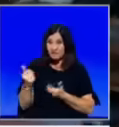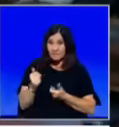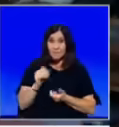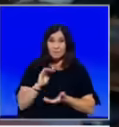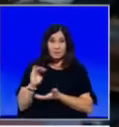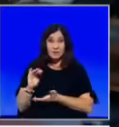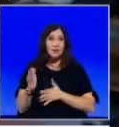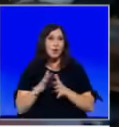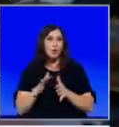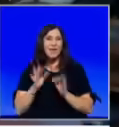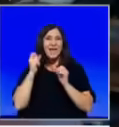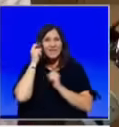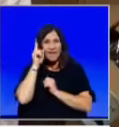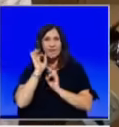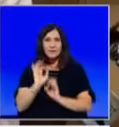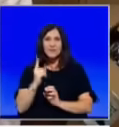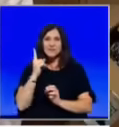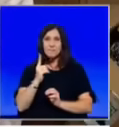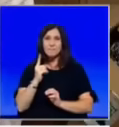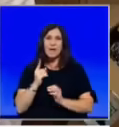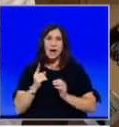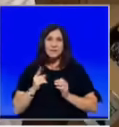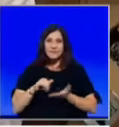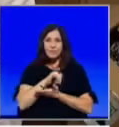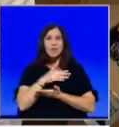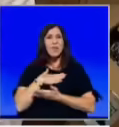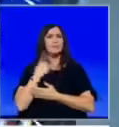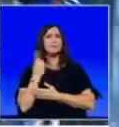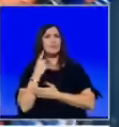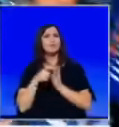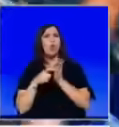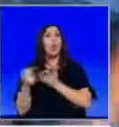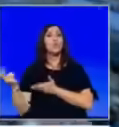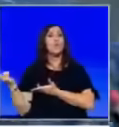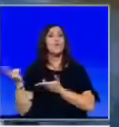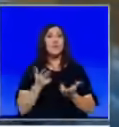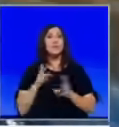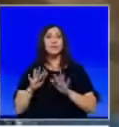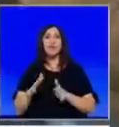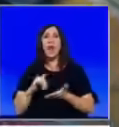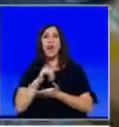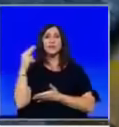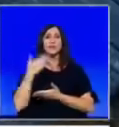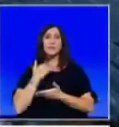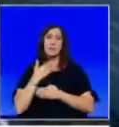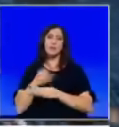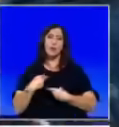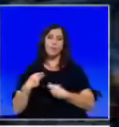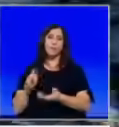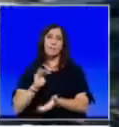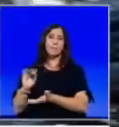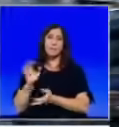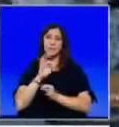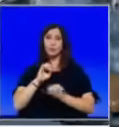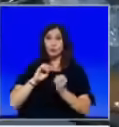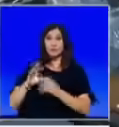идеята е наистина на самия борт да има само законно внесени неща. Летището няма право да продава тези предмети, нито да ги